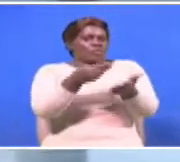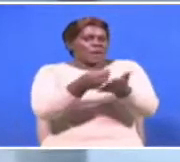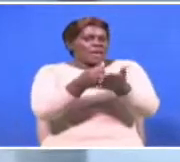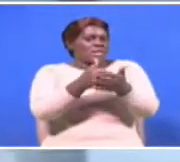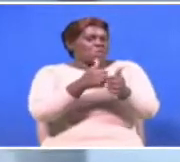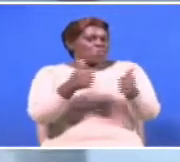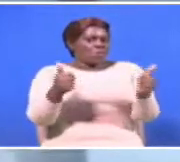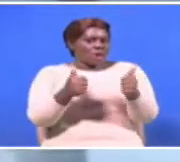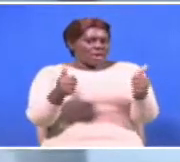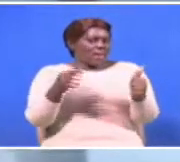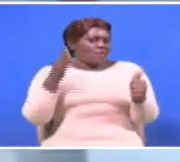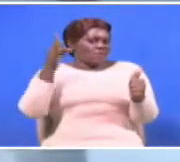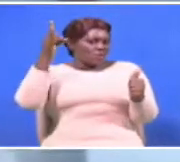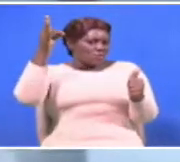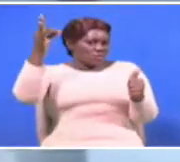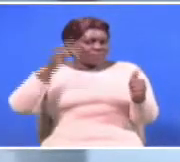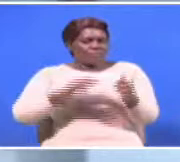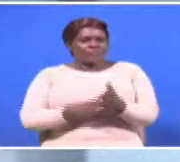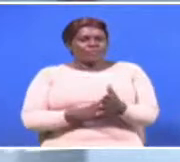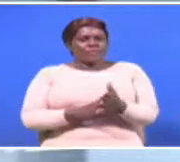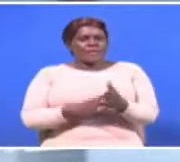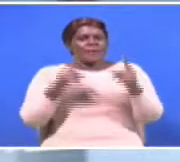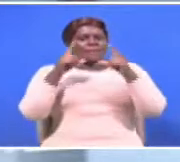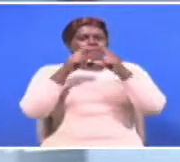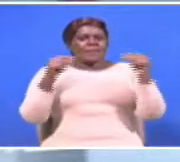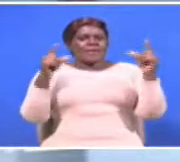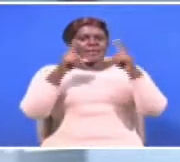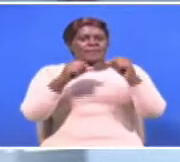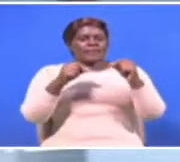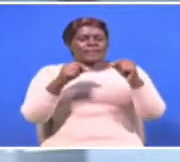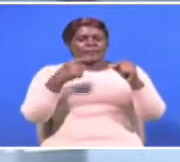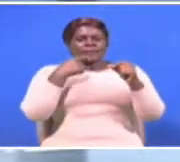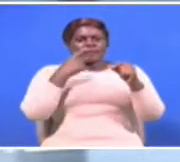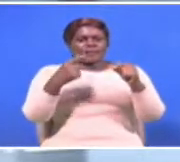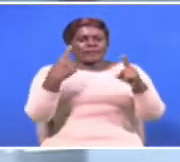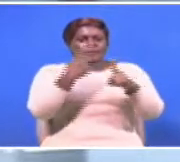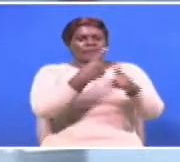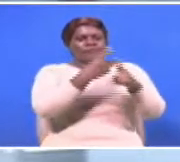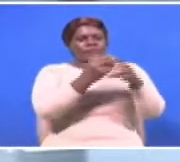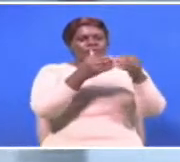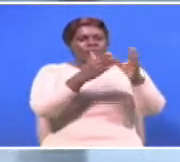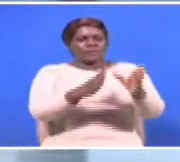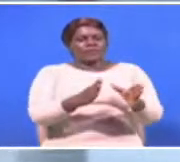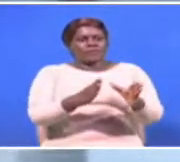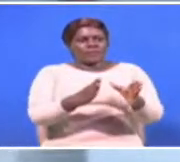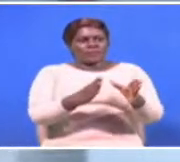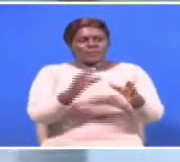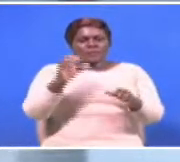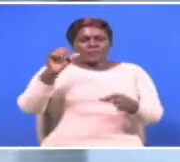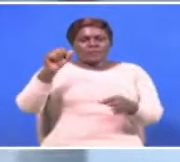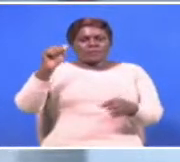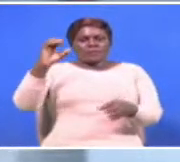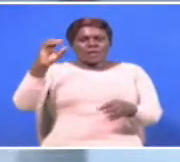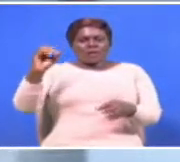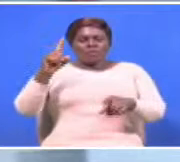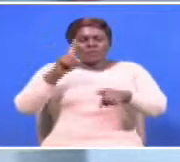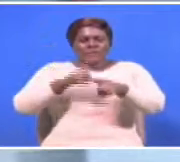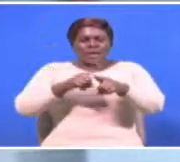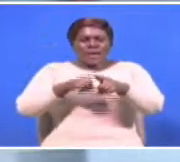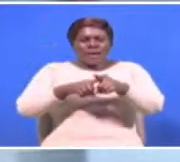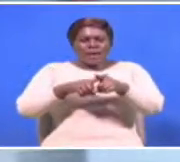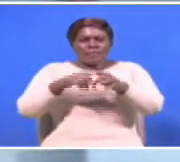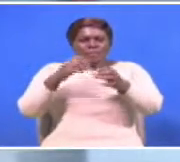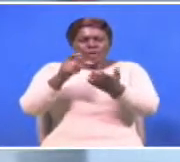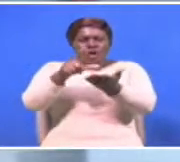ipasavyo siku za usoni. Ujumbe huu ulitolewa na washikadau na viongozi wa shirika la waumini sako wakati shirika hilo